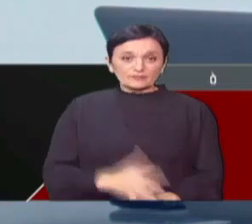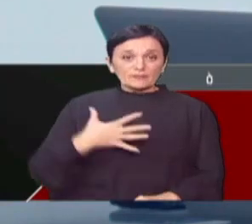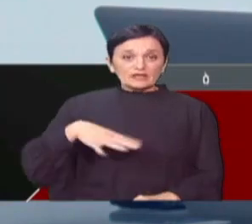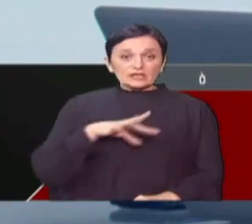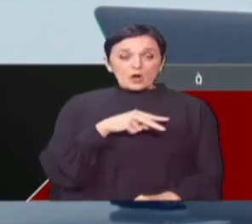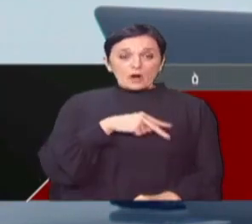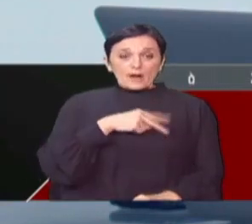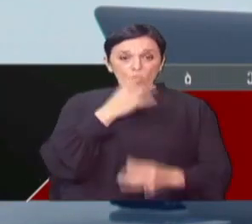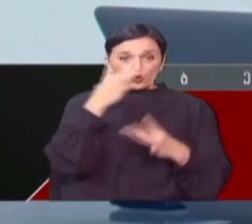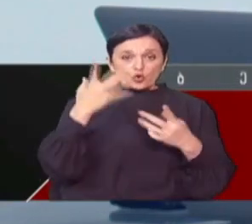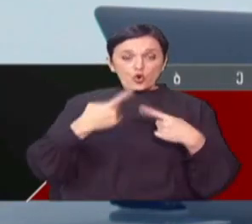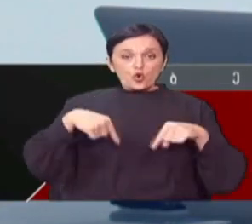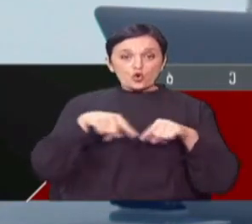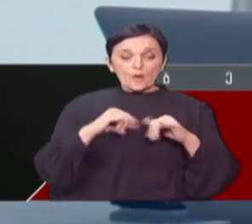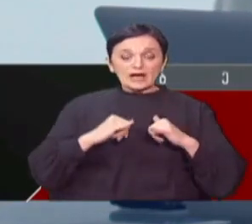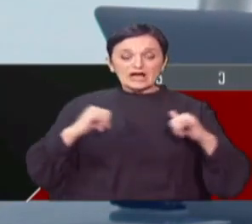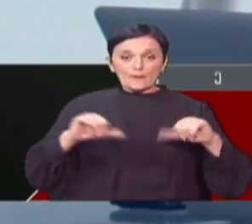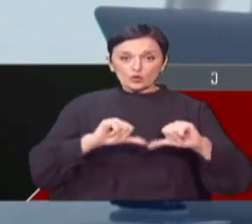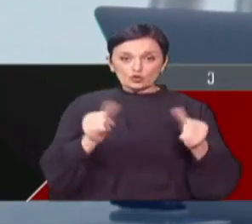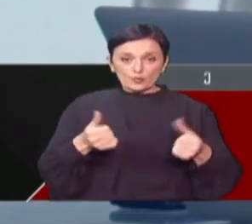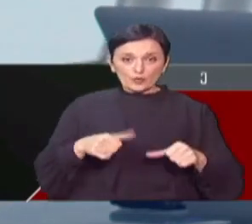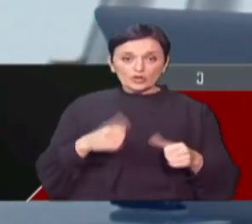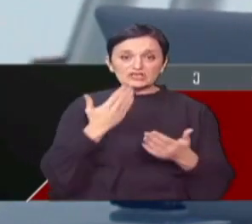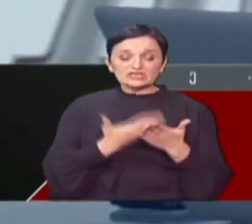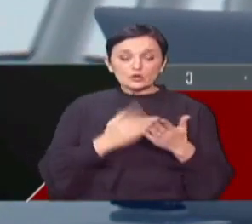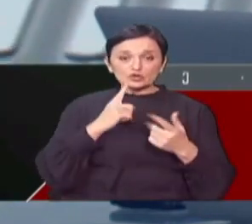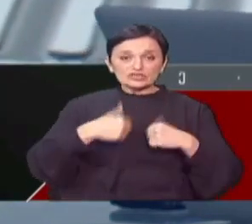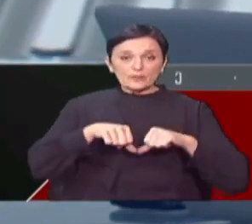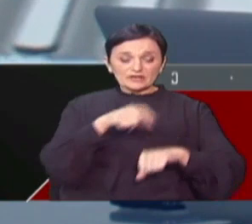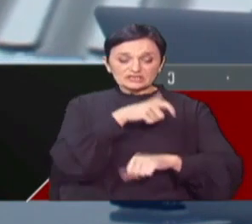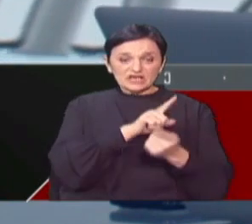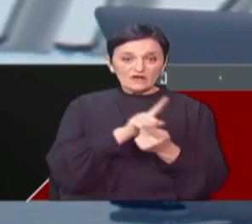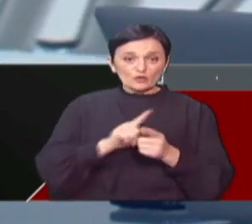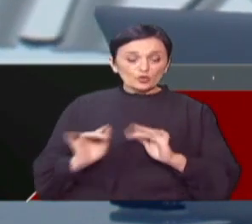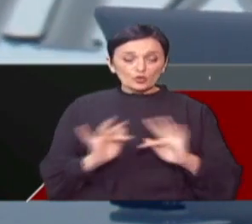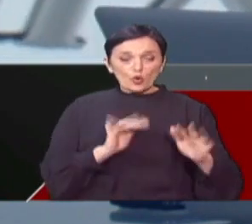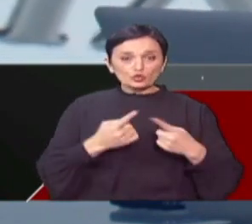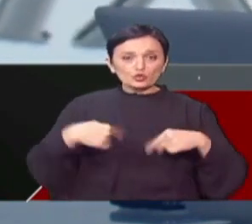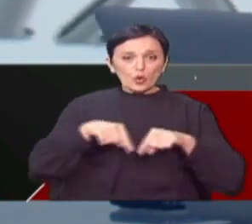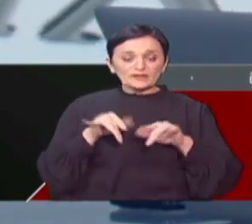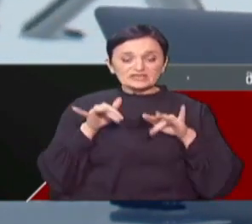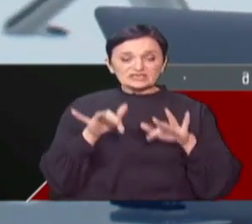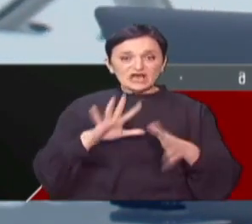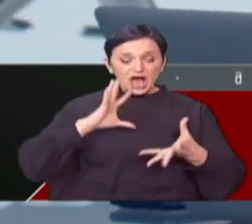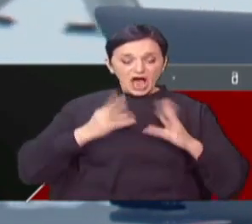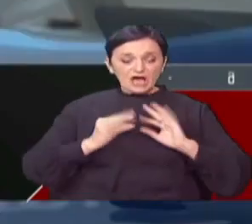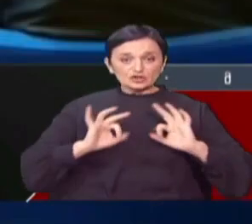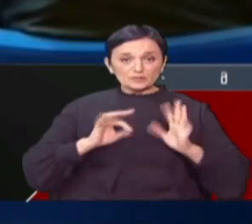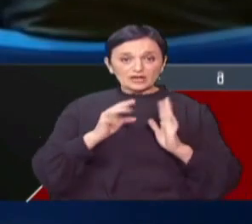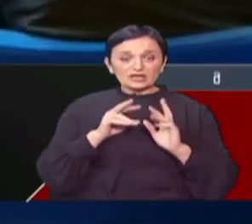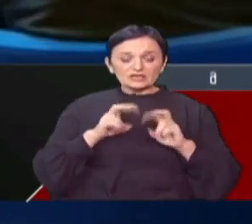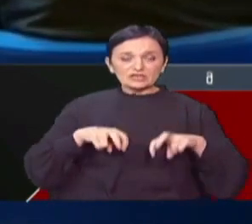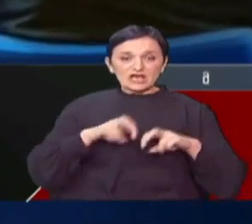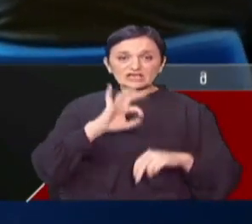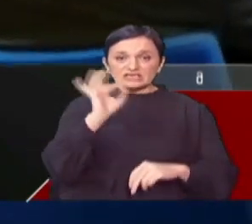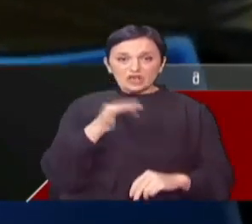საქართველოს პარლამენტის კულტურის კომიტეტი გაფართოვებულ ფორმატში საკონსულტაციო საბჭოს წევრებს ხვდება ღონისძიებაზე. Კომიტეტის საქმიანობას აჯამებენ განხილვის თემებია